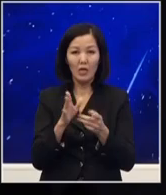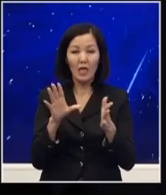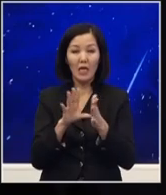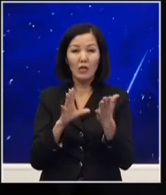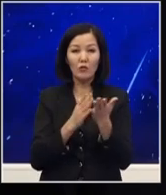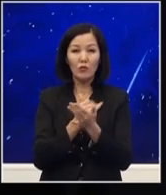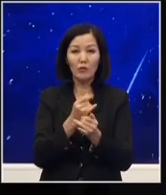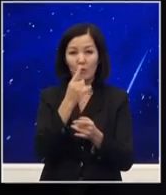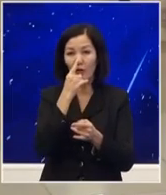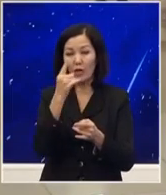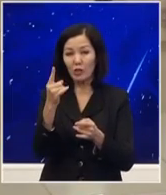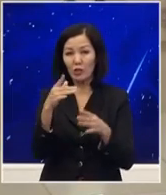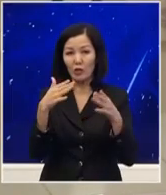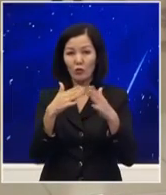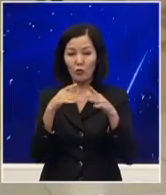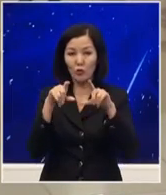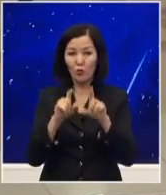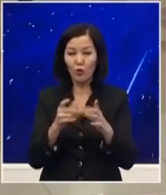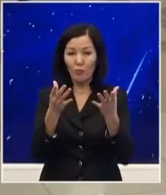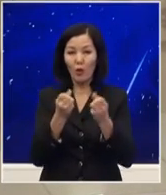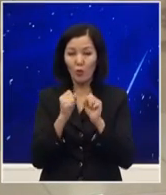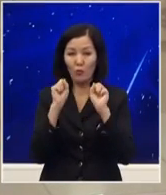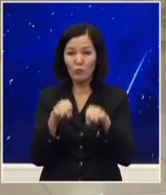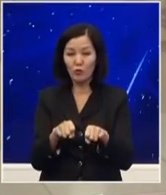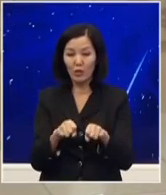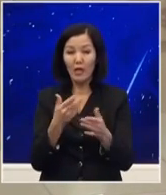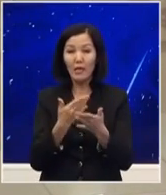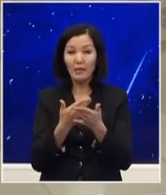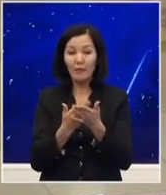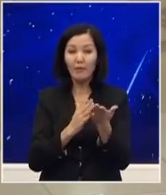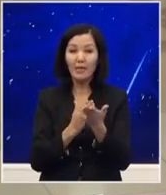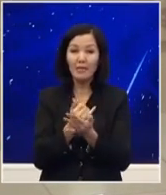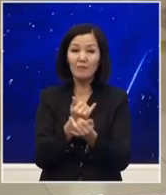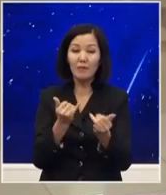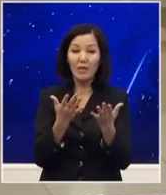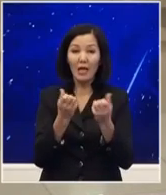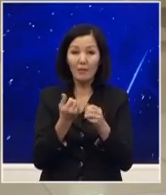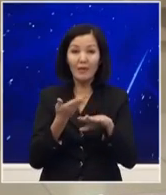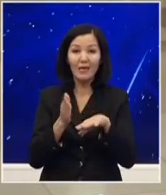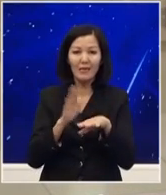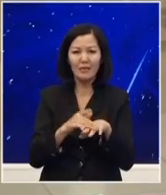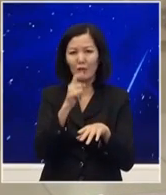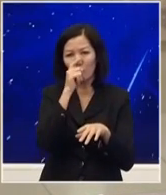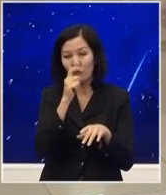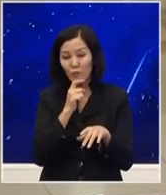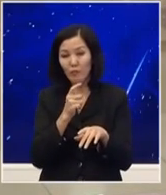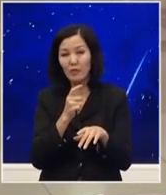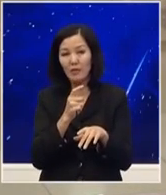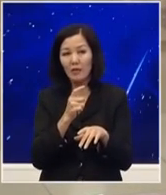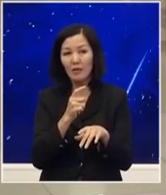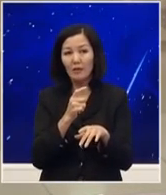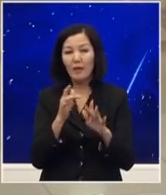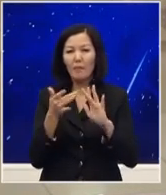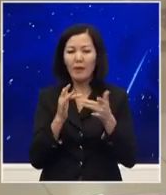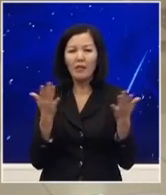қызметті қашықтықтан деп отыр ғой, үйден шықпай-ақ қызмет алуға болады. Егер де сол қызмет алып жатқанда қиындықтар туатын, түсінбейтін жағдайлар болатын болса, порталды